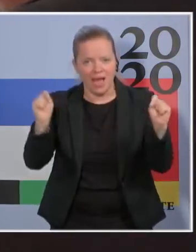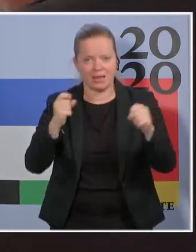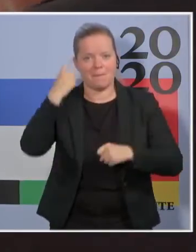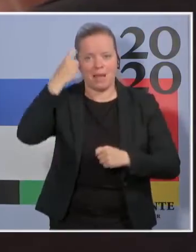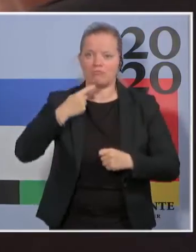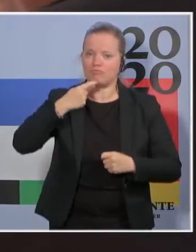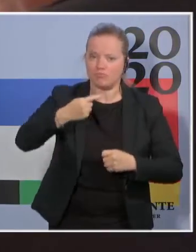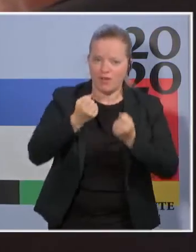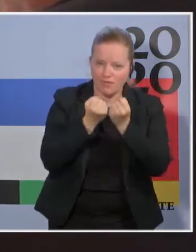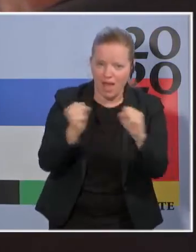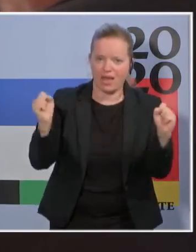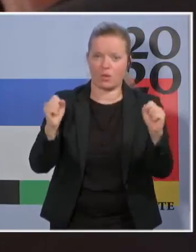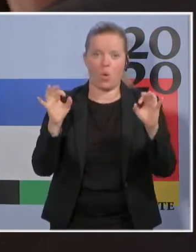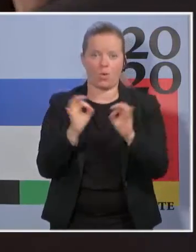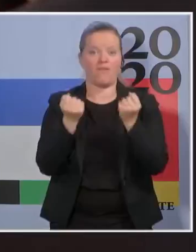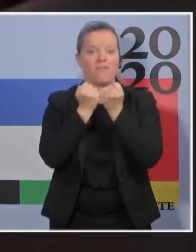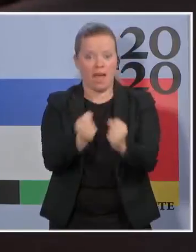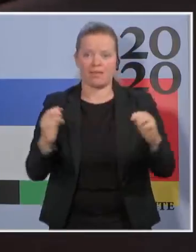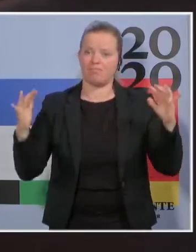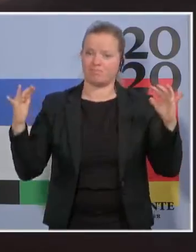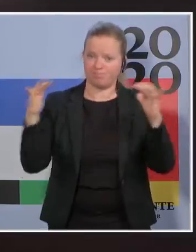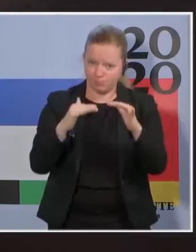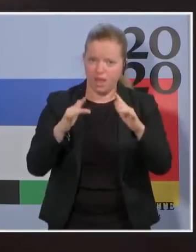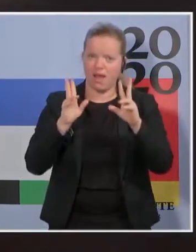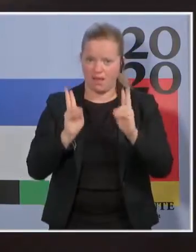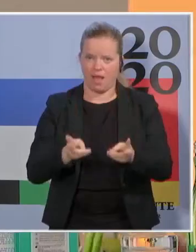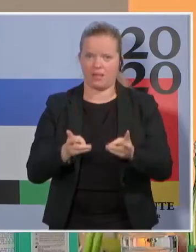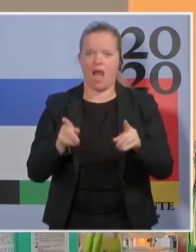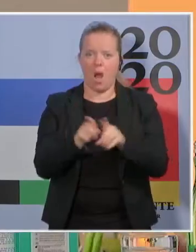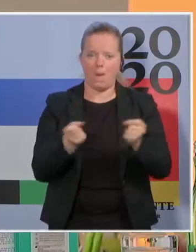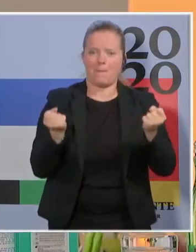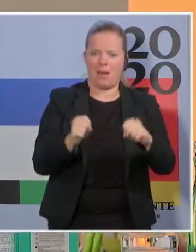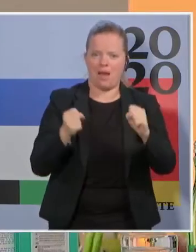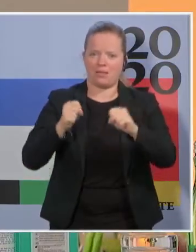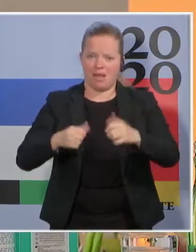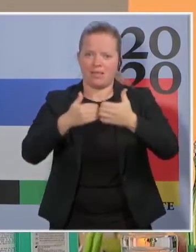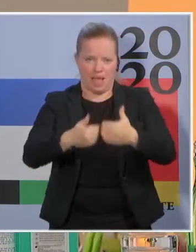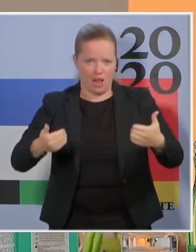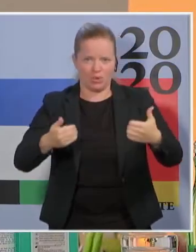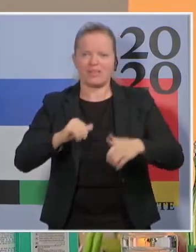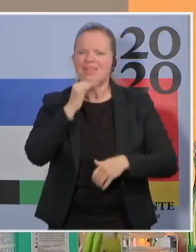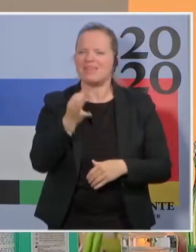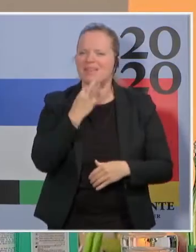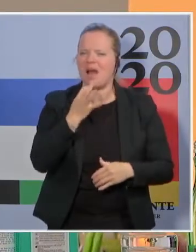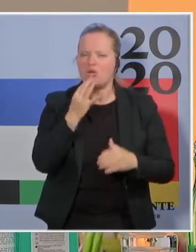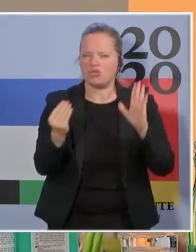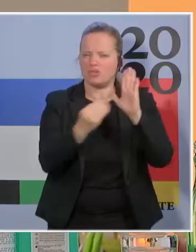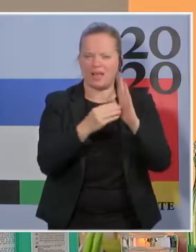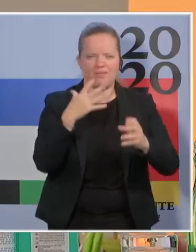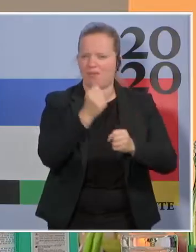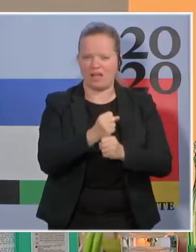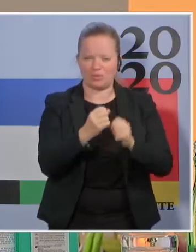die Versammlungsfreiheit. Und auch das Prinzip der Gewaltenteilung ist nicht ausdrücklich in der Verfassung